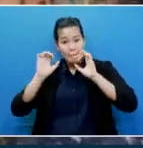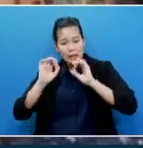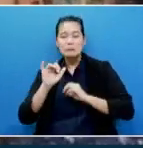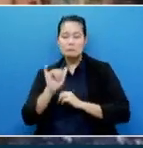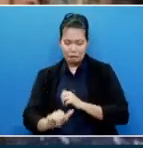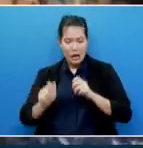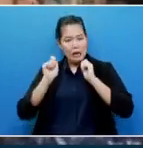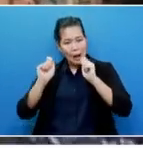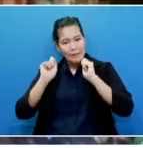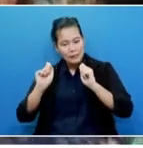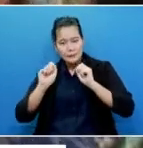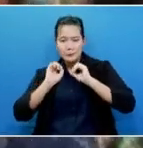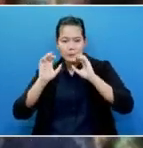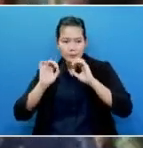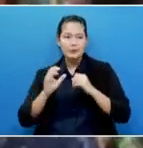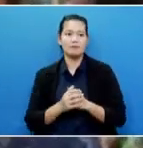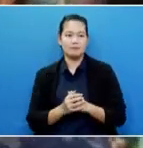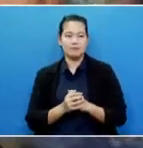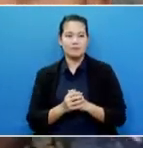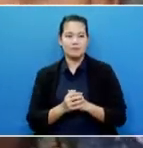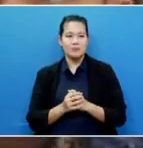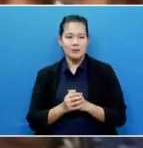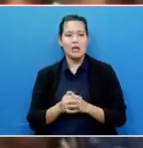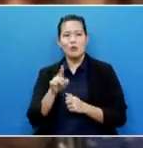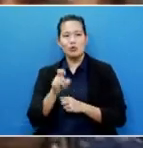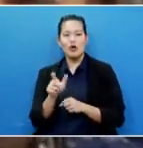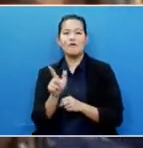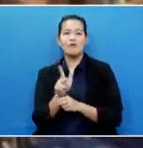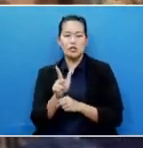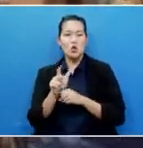Ya, itu kampanye. Memang untuk kebutuhan video kampanye, Pak? Ya, untuk kebutuhan video kampanye.